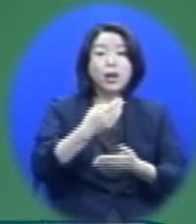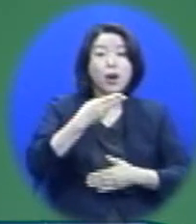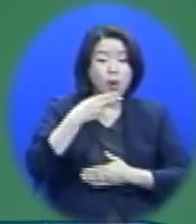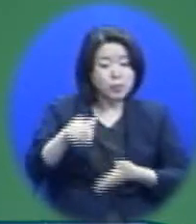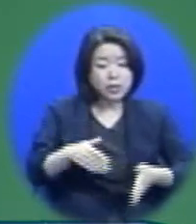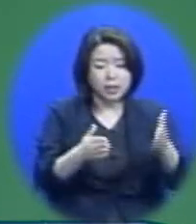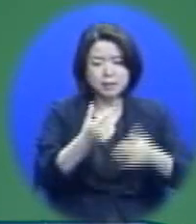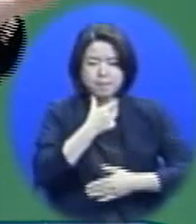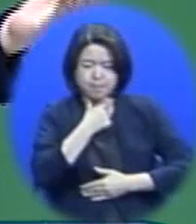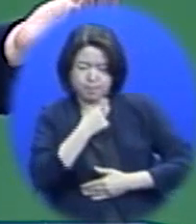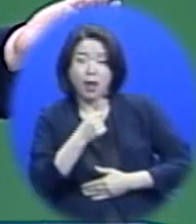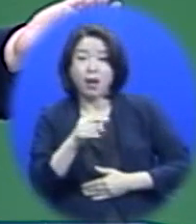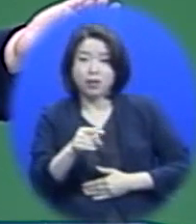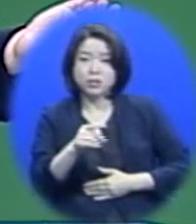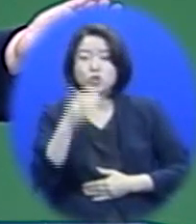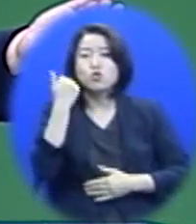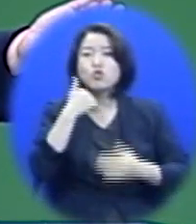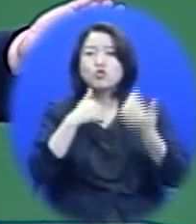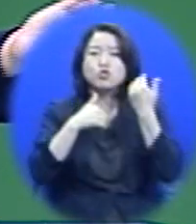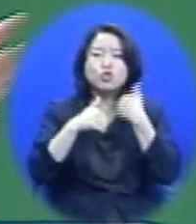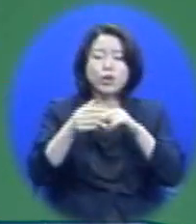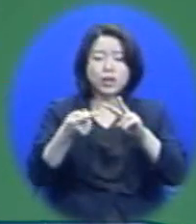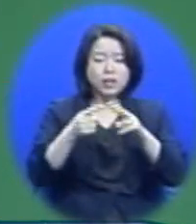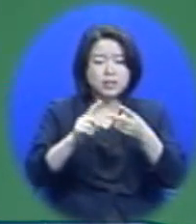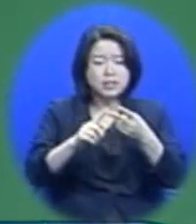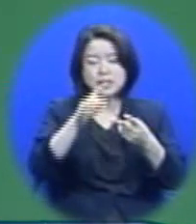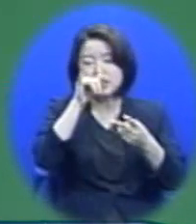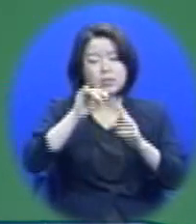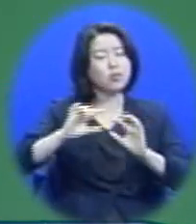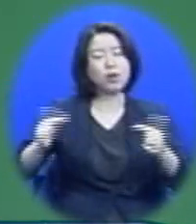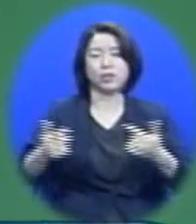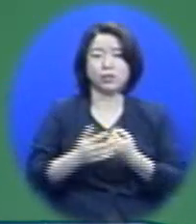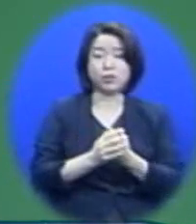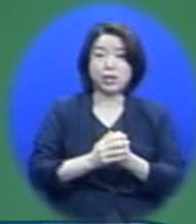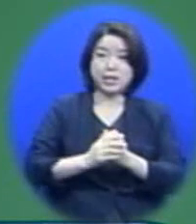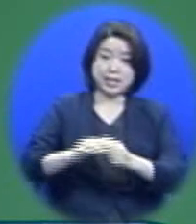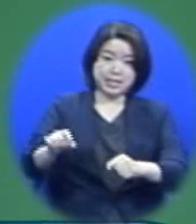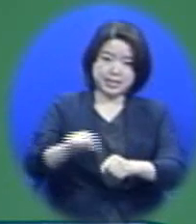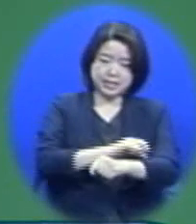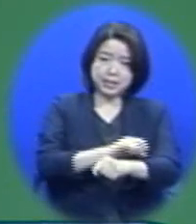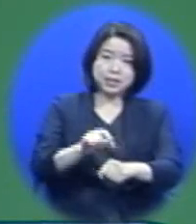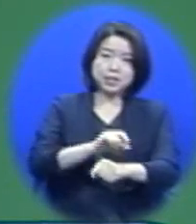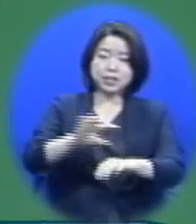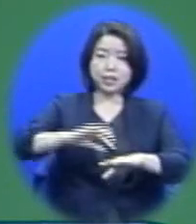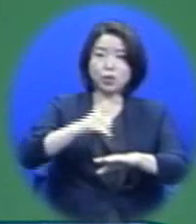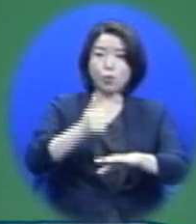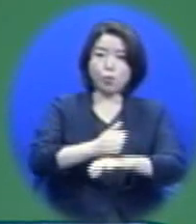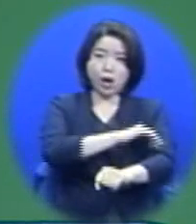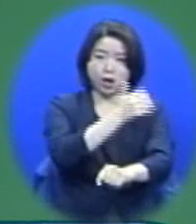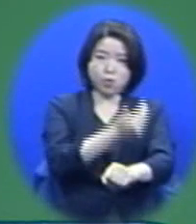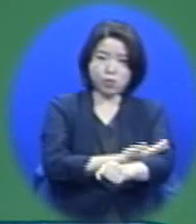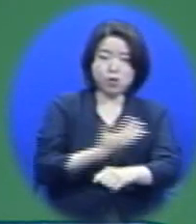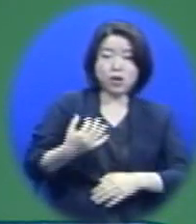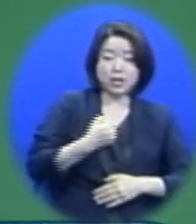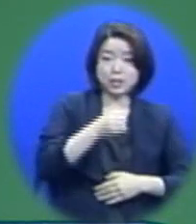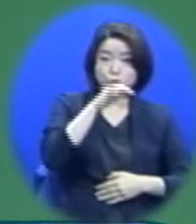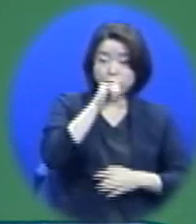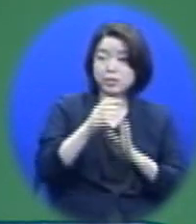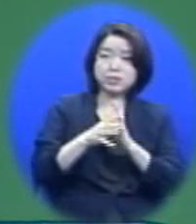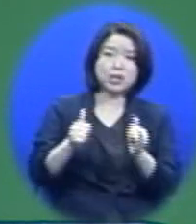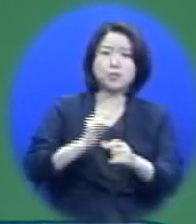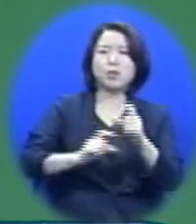것은요 누구에게나 있지 않아요. 특히 이 왕권을 가진 사람들에게는 더 그렇습니다.